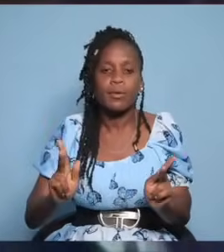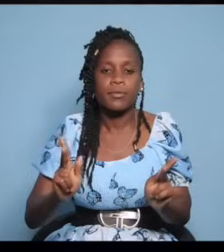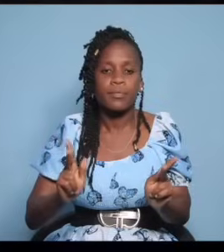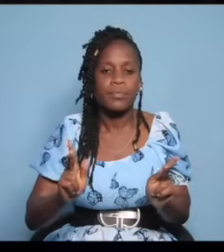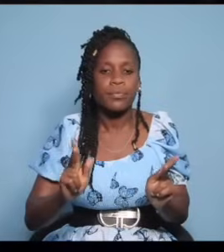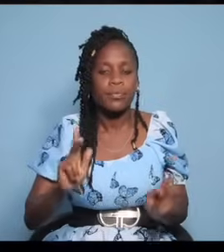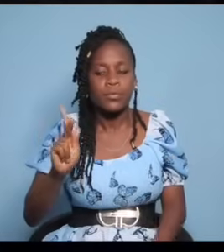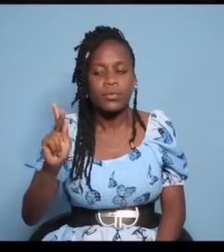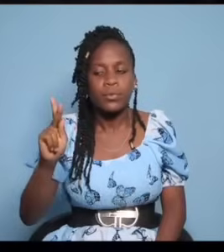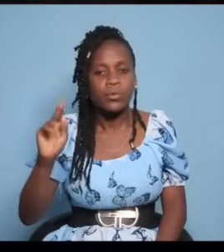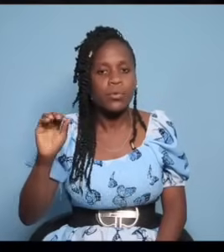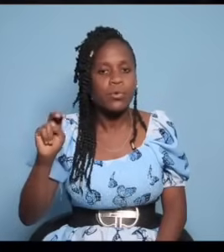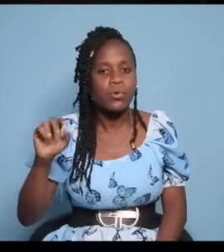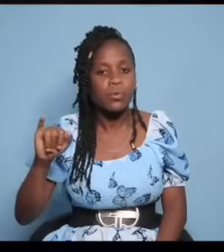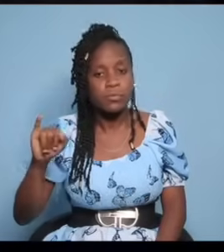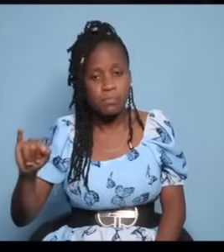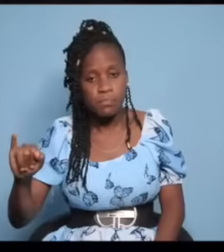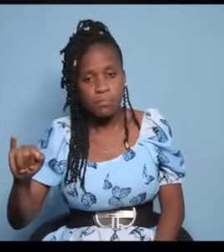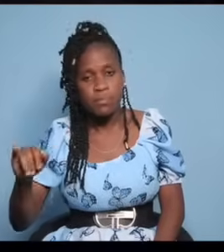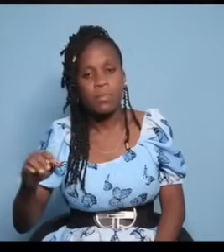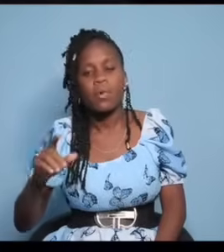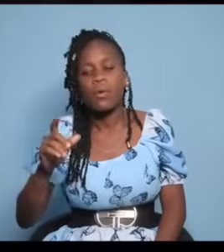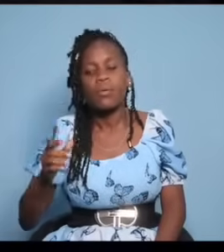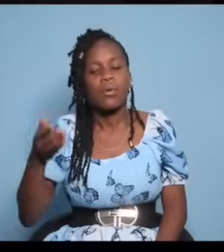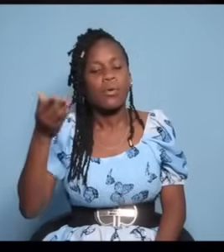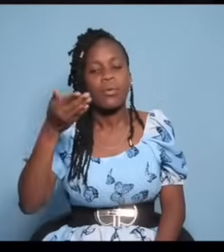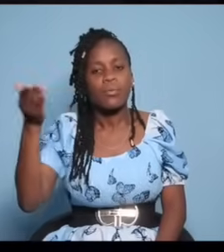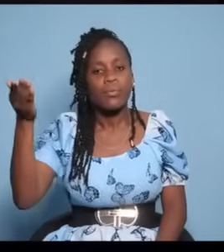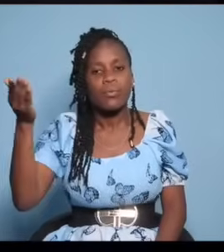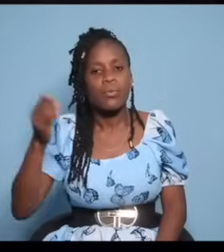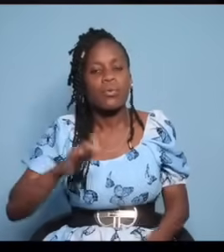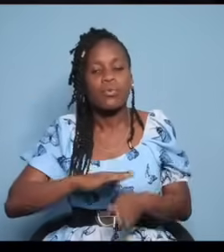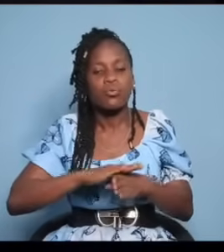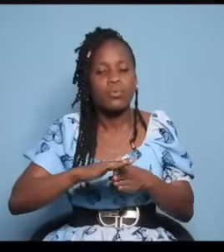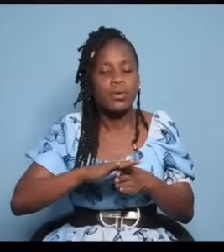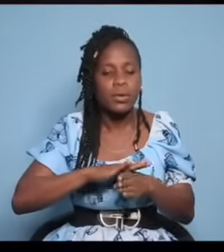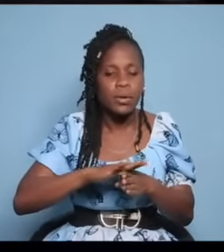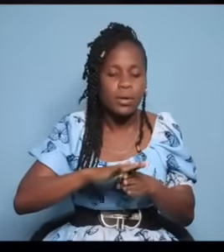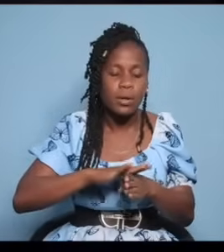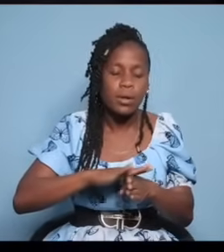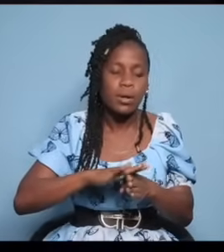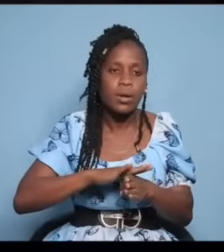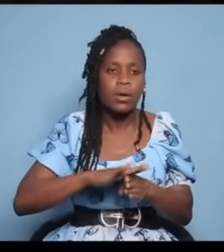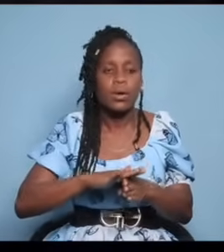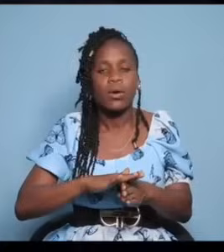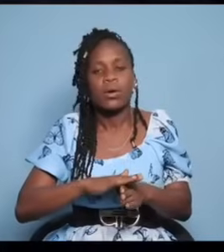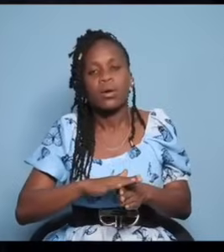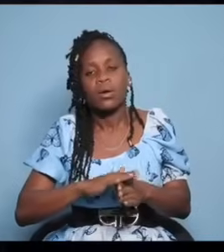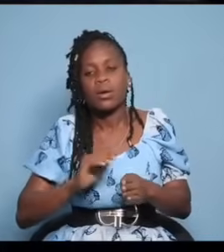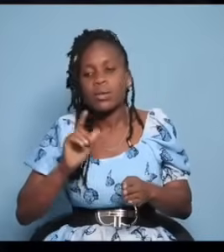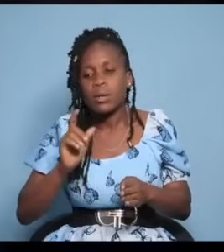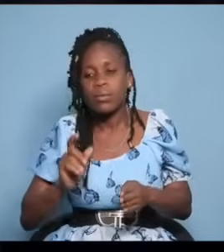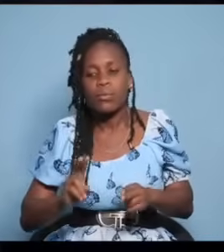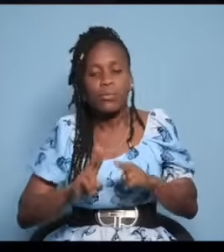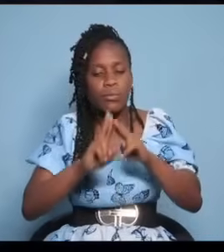Joseph Kony na watu wengine ambao waliwahi kutumika au inasemekana waliwahi kutumiwa na vyombo